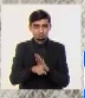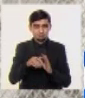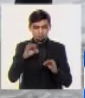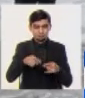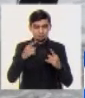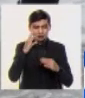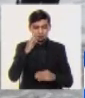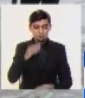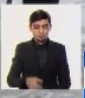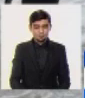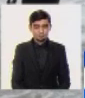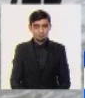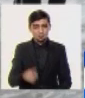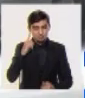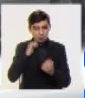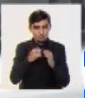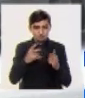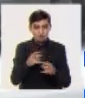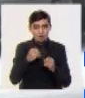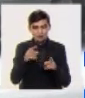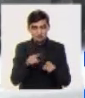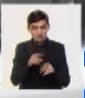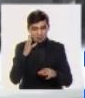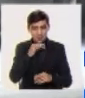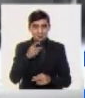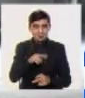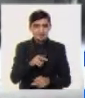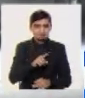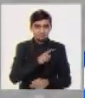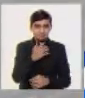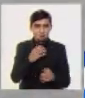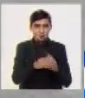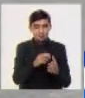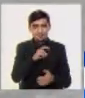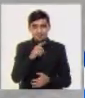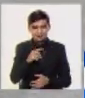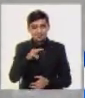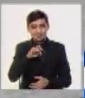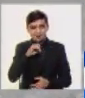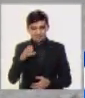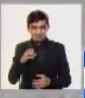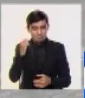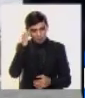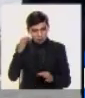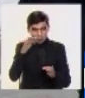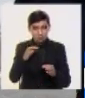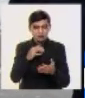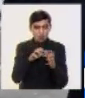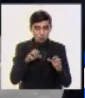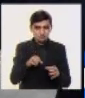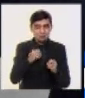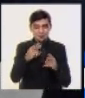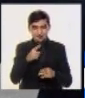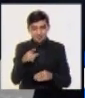среды. Однако стоит помнить о мерах безопасности. Для этого специалисты компании «Казтрансгаз Аймак» раздали памятки с правилами